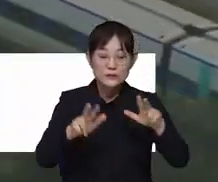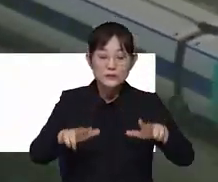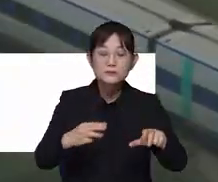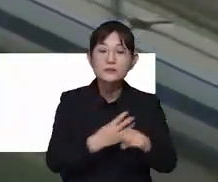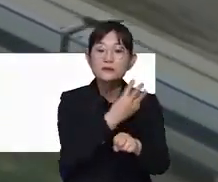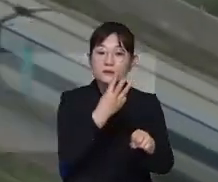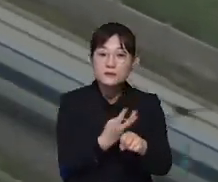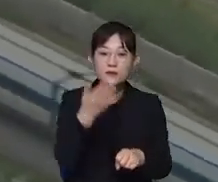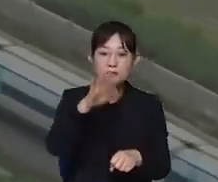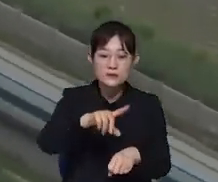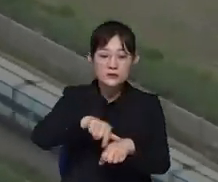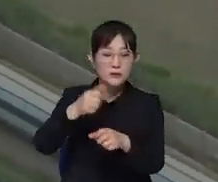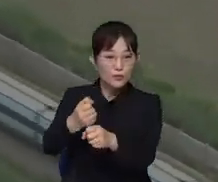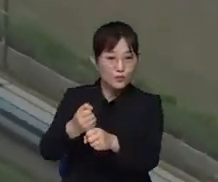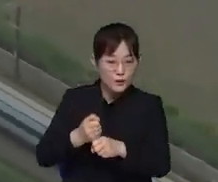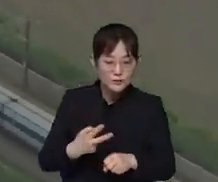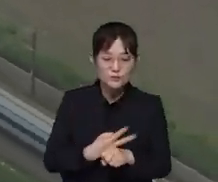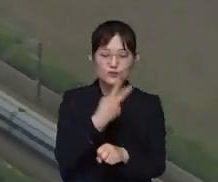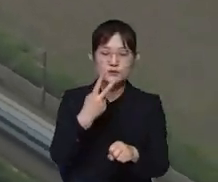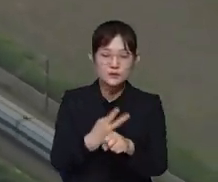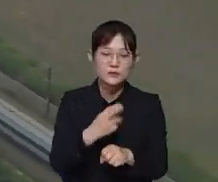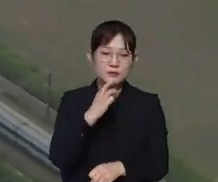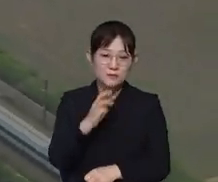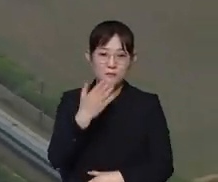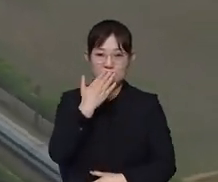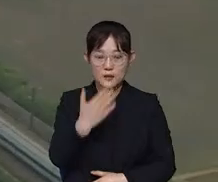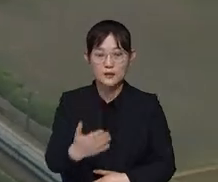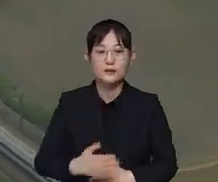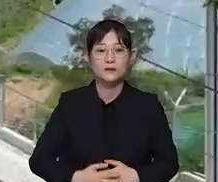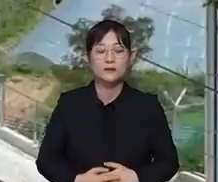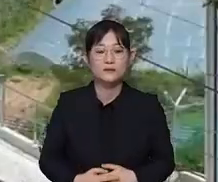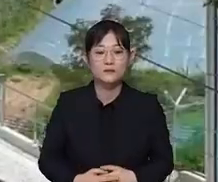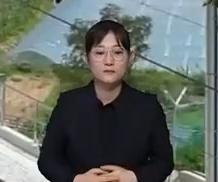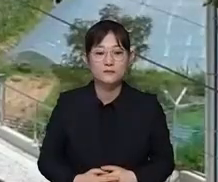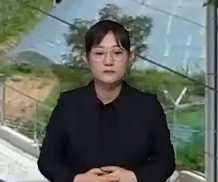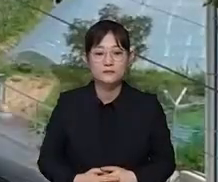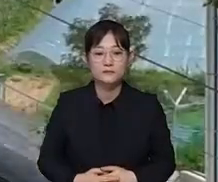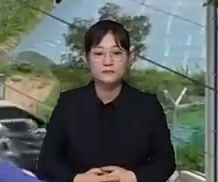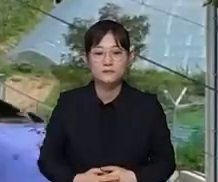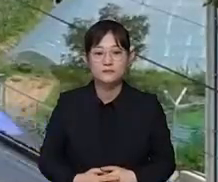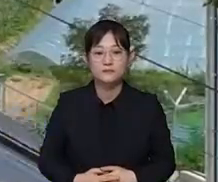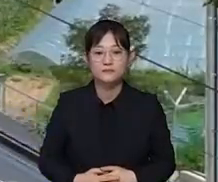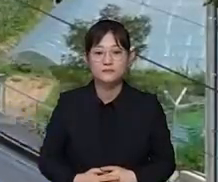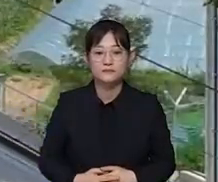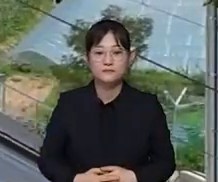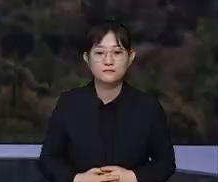걸리는 여수 용산 구간이 2시간 30분 이내로 단축됩니다.